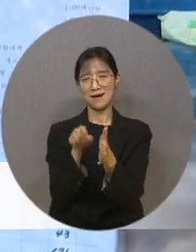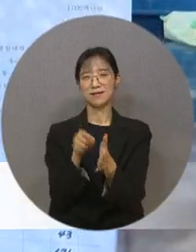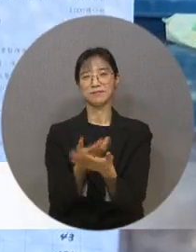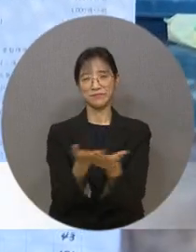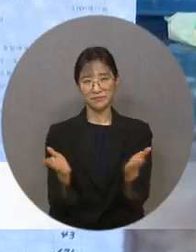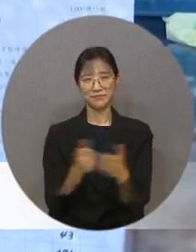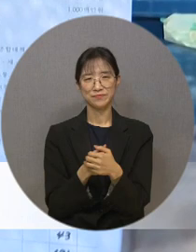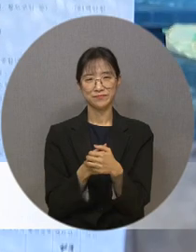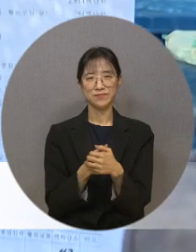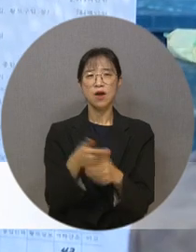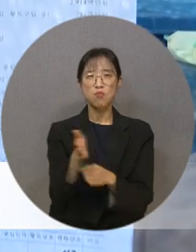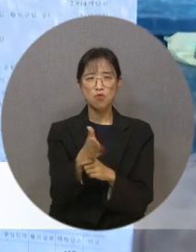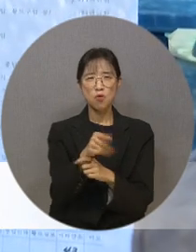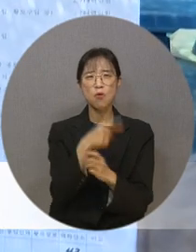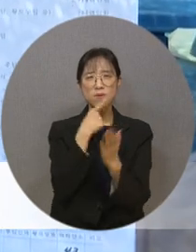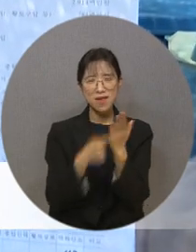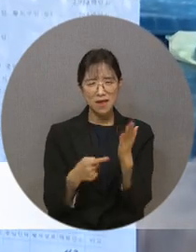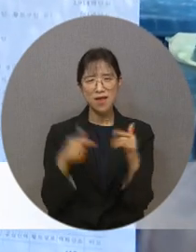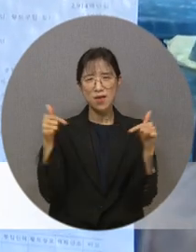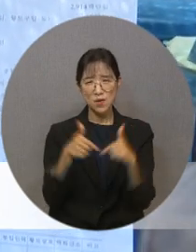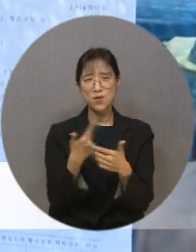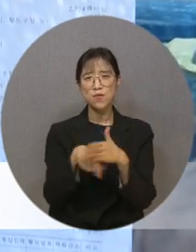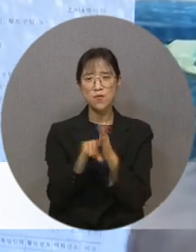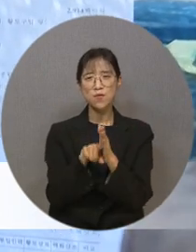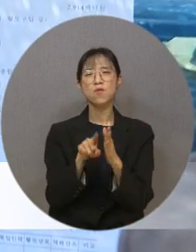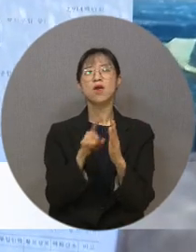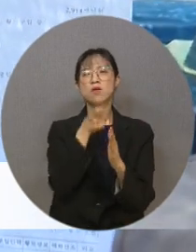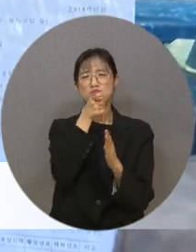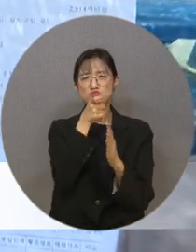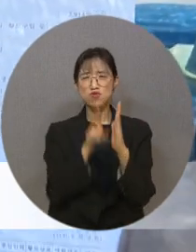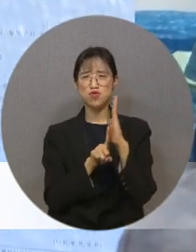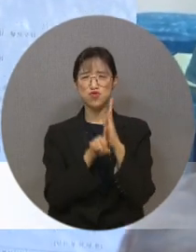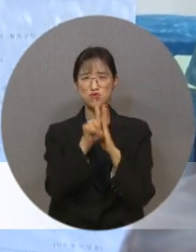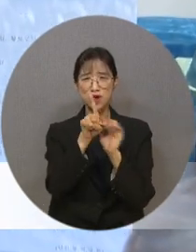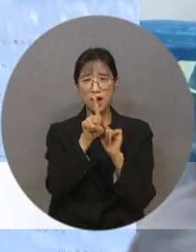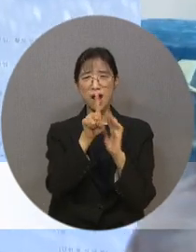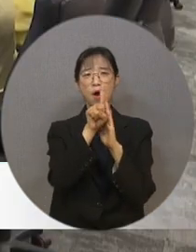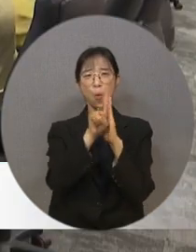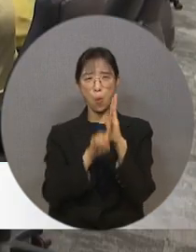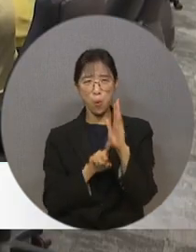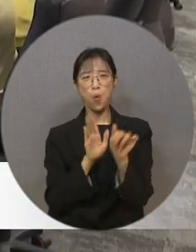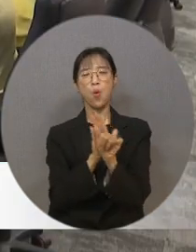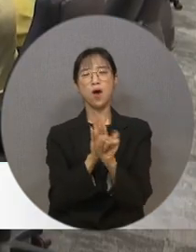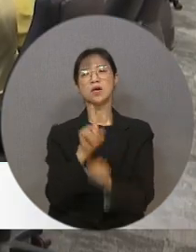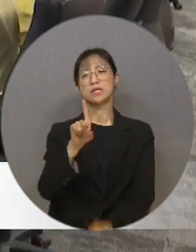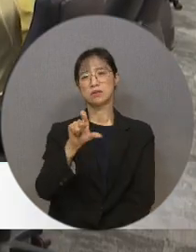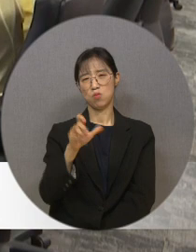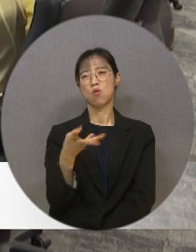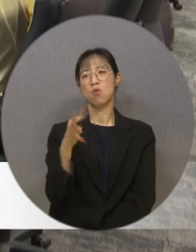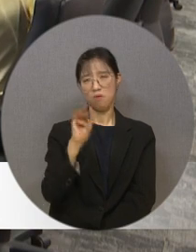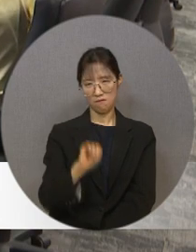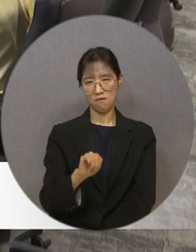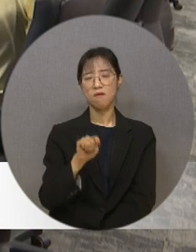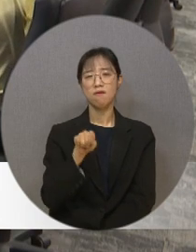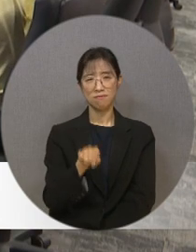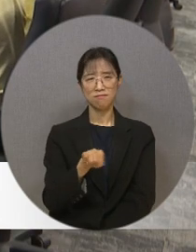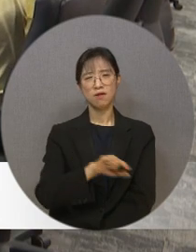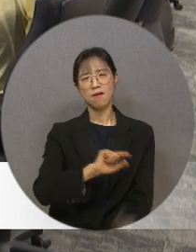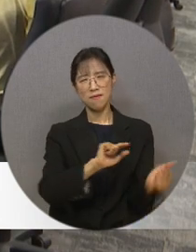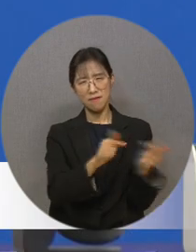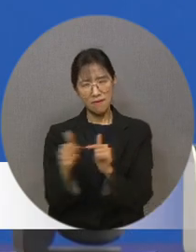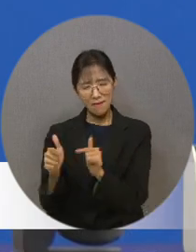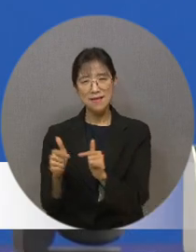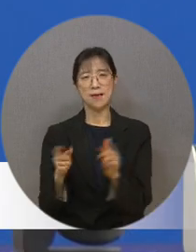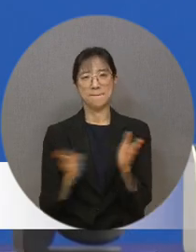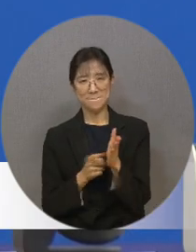양식어가 폭염 피해 예방을 위해선 고소온 대응 장비 지원금 15억 원을 교부하는 등 전남도는 발빠른 폭염 예방 조치를